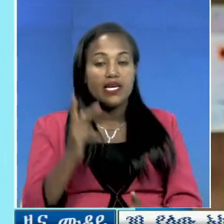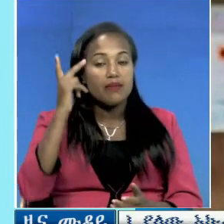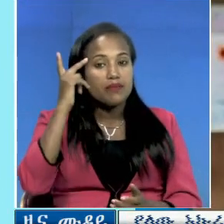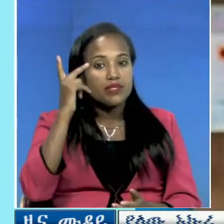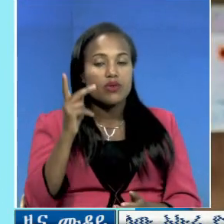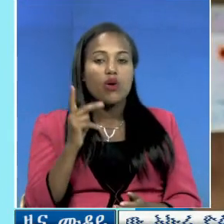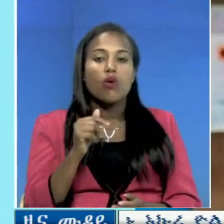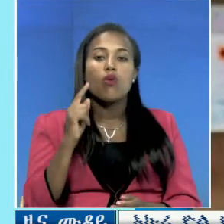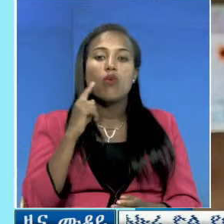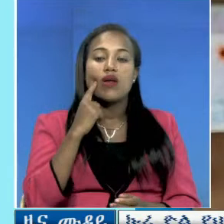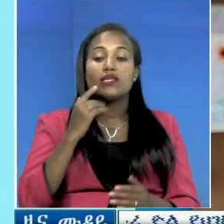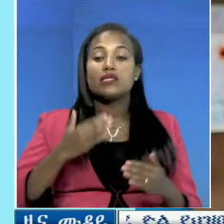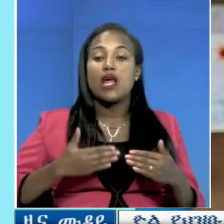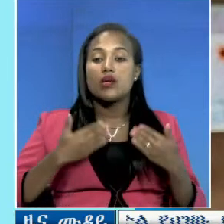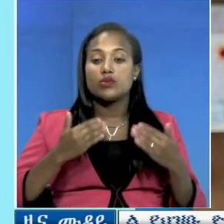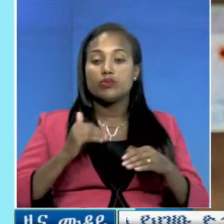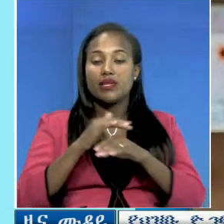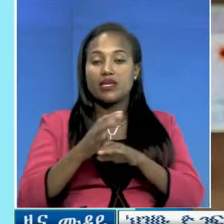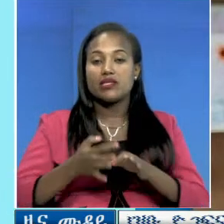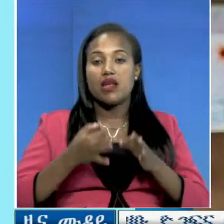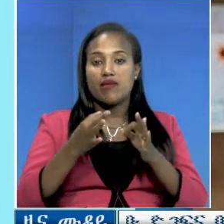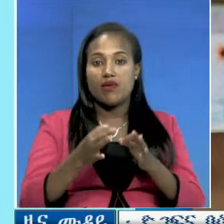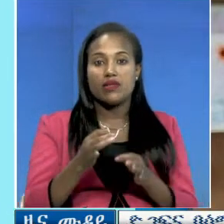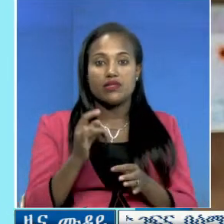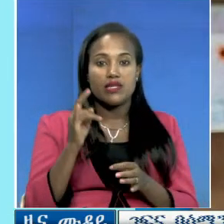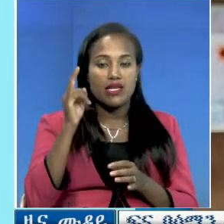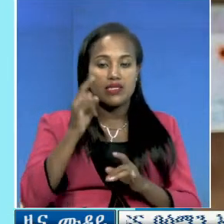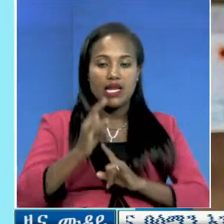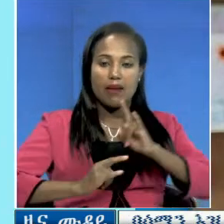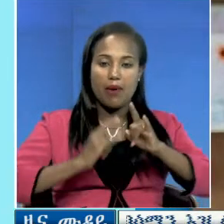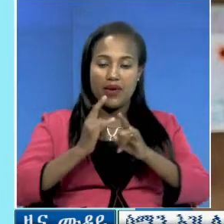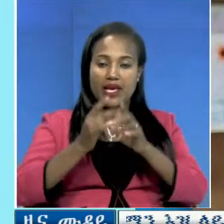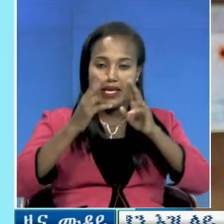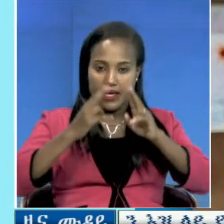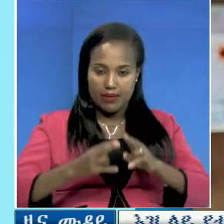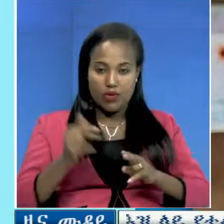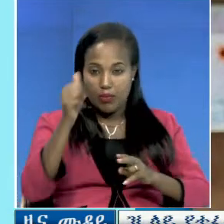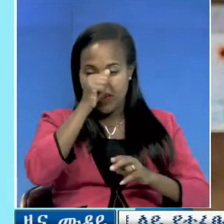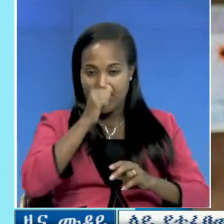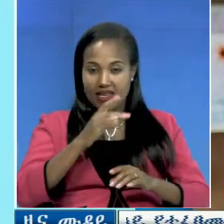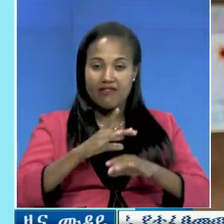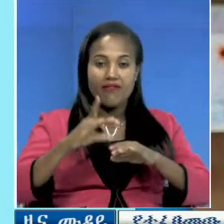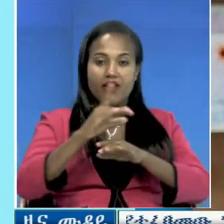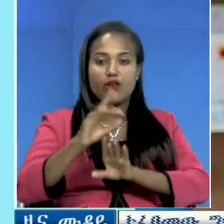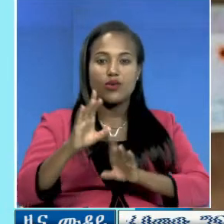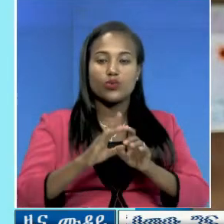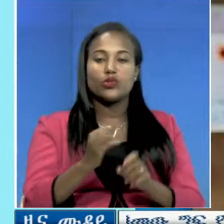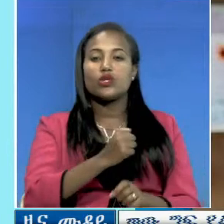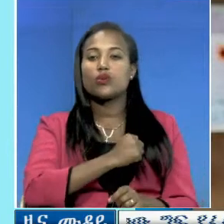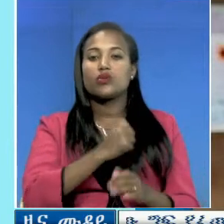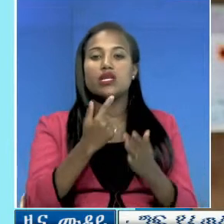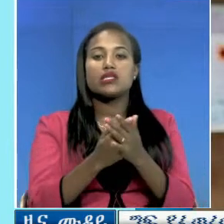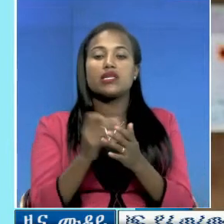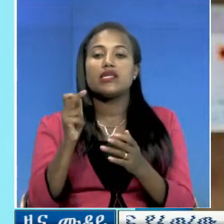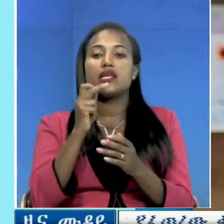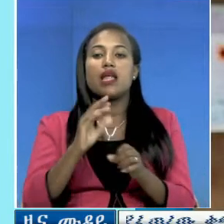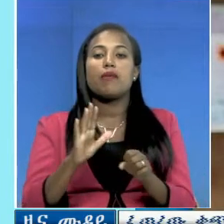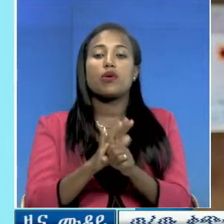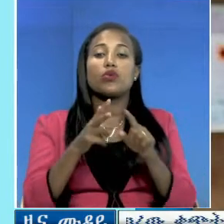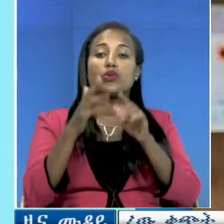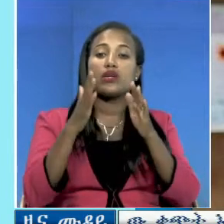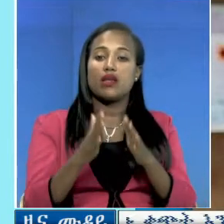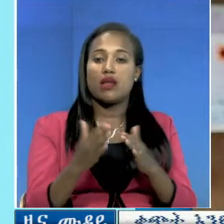ሚኒስትሯ እንኳን ደስ ያላችሁ መልእክታቸውን አስተላልፈዋል። ዘላለማዊ ክብር ኢትዮጵያን ከፍ ላደረጉ ጀግኖች፣ ዘላለማዊ ክብር ለዚህ ድል ላበቁን የቁርጥ